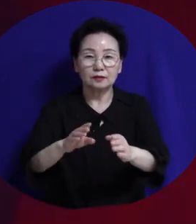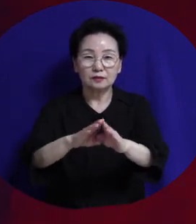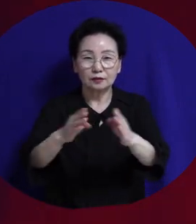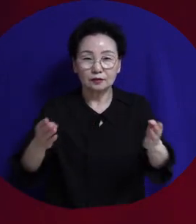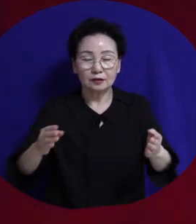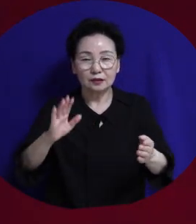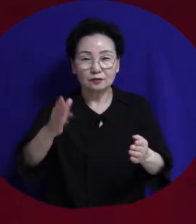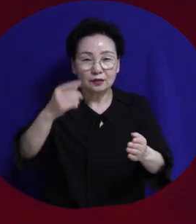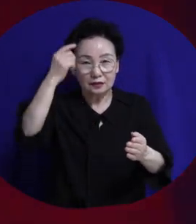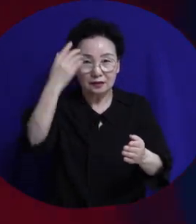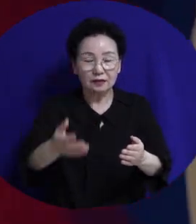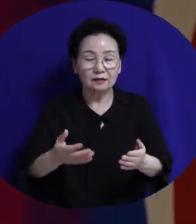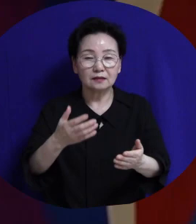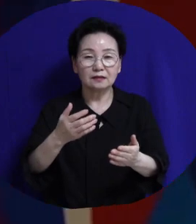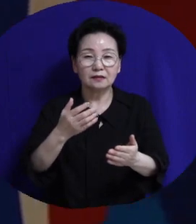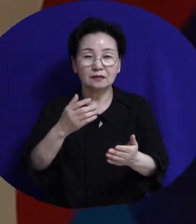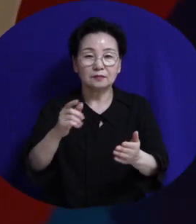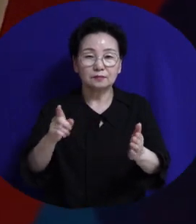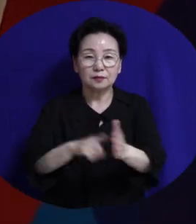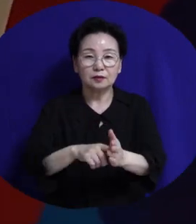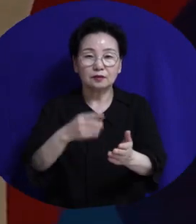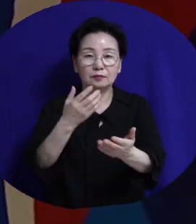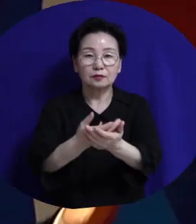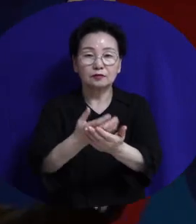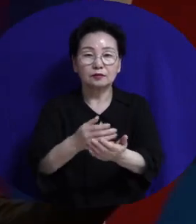말이야. 신용장이 있어야 된다는 거예요.